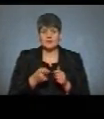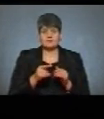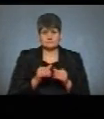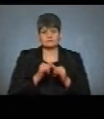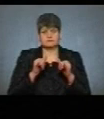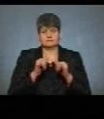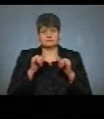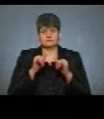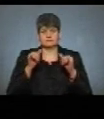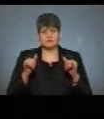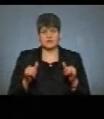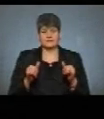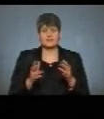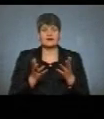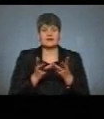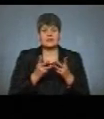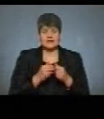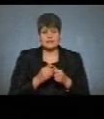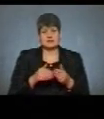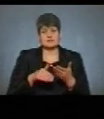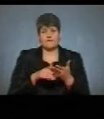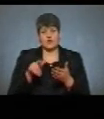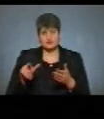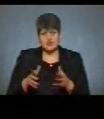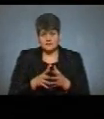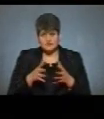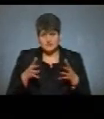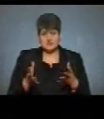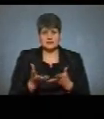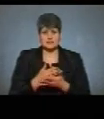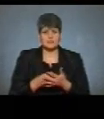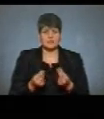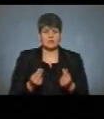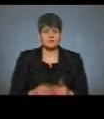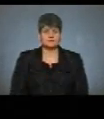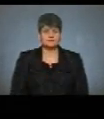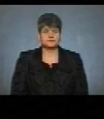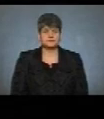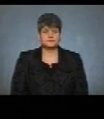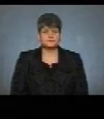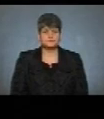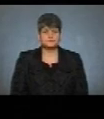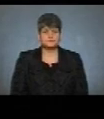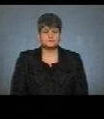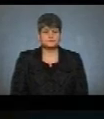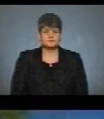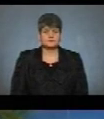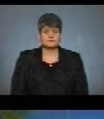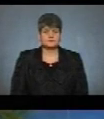збільшувати кількість волонтерів, збільшувати кількість зібраних коштів. Любов Гадомська, Оксана Галіяш, новини.